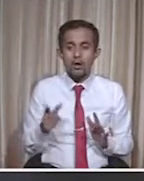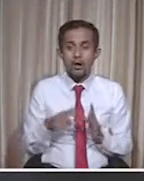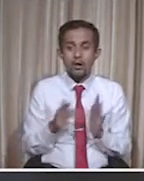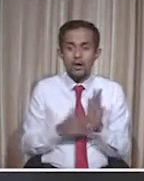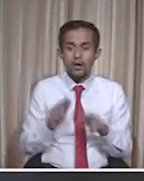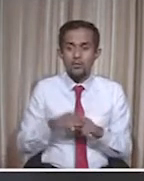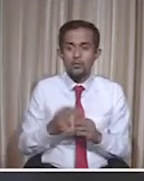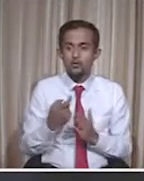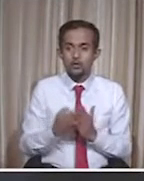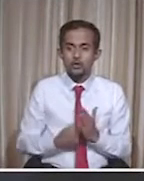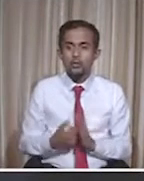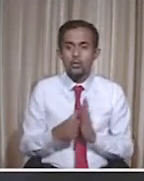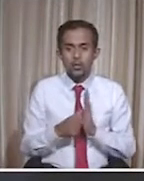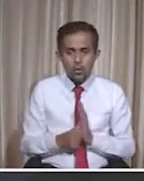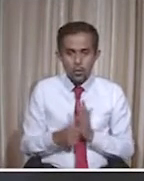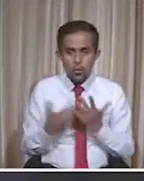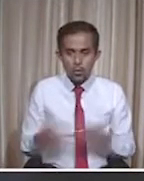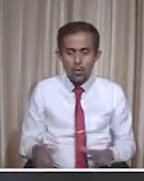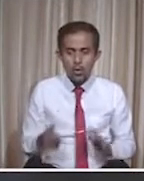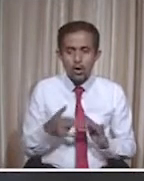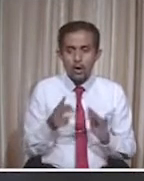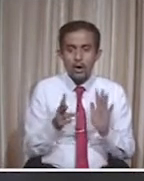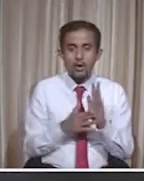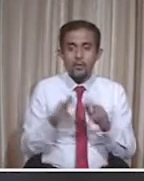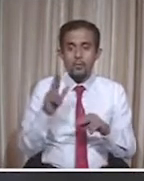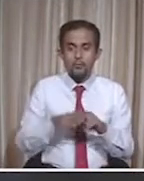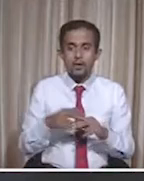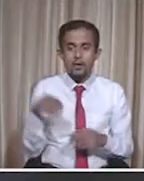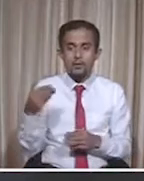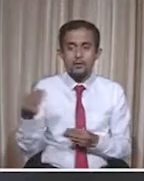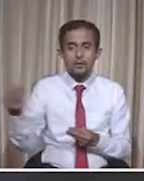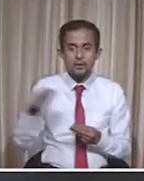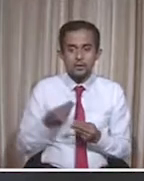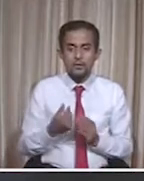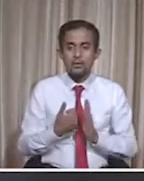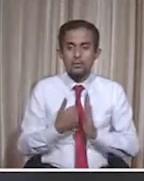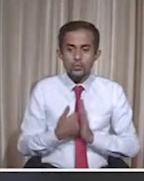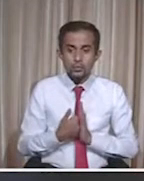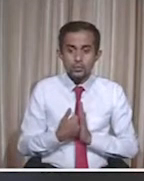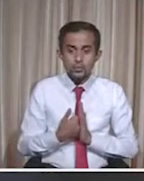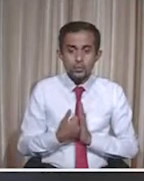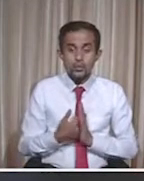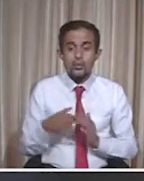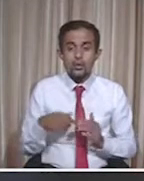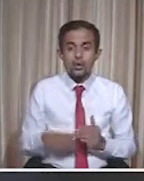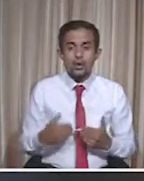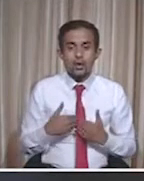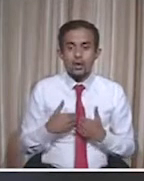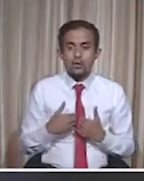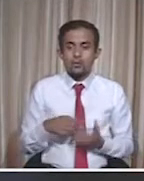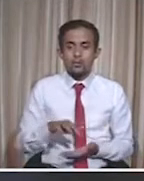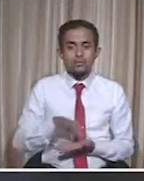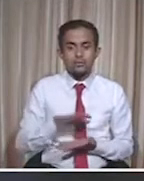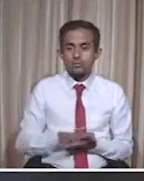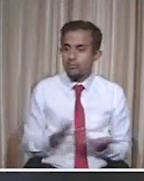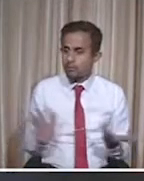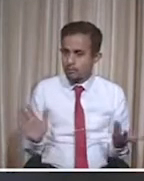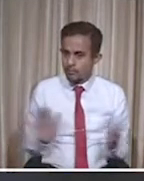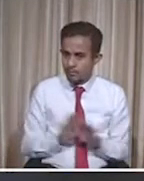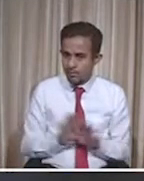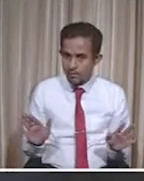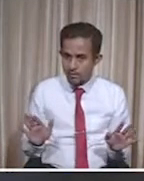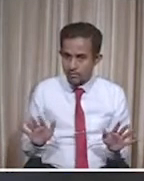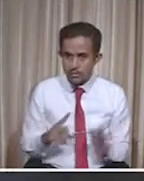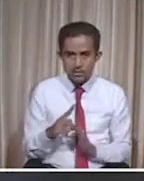वल्टी अटवेला तीन सा IMF के नायगान को देश वल्टी अटवेने के अपि किससे अनुमत करानी ने एक